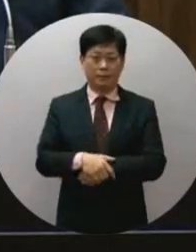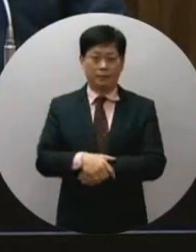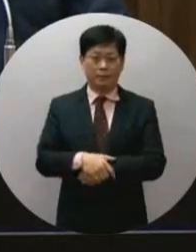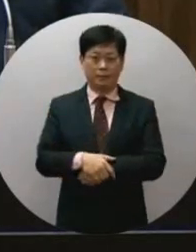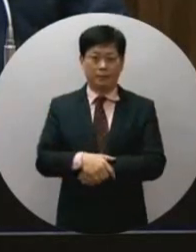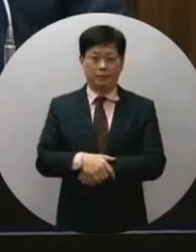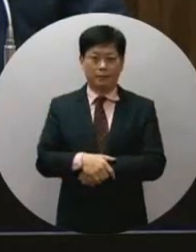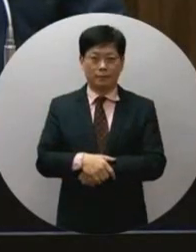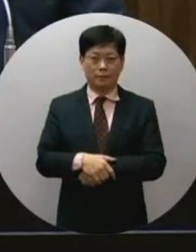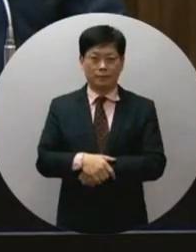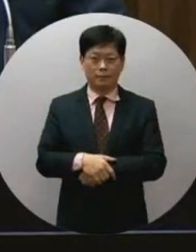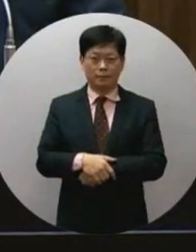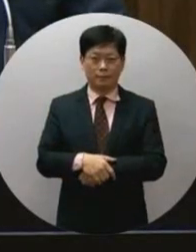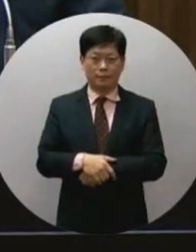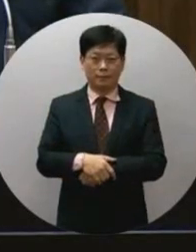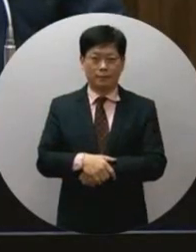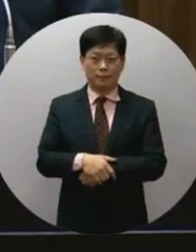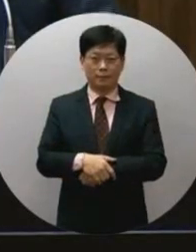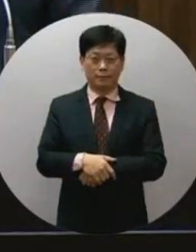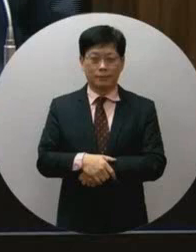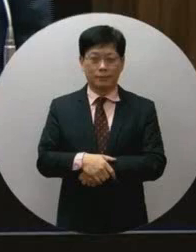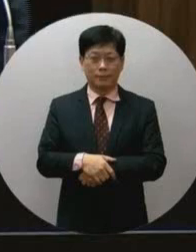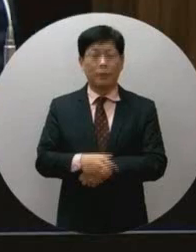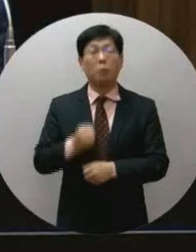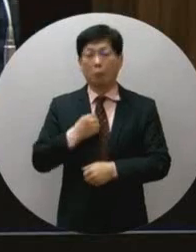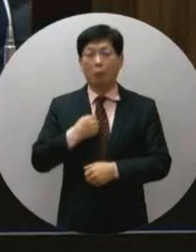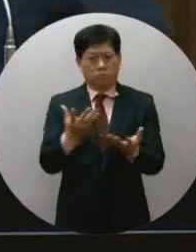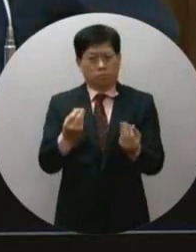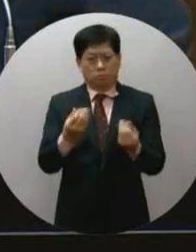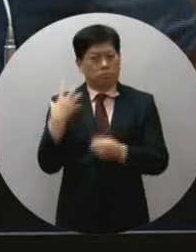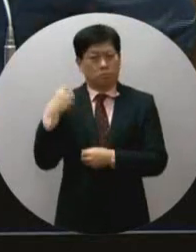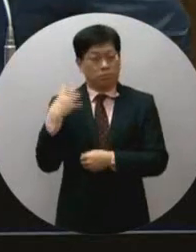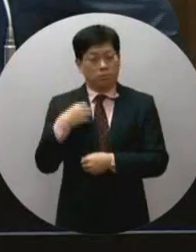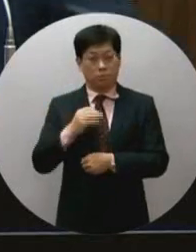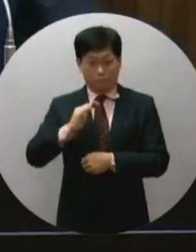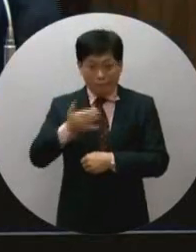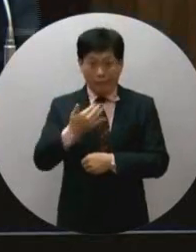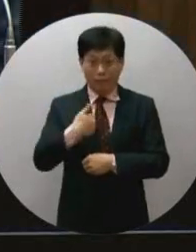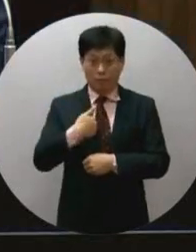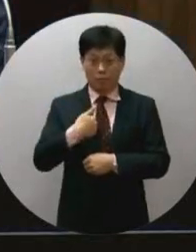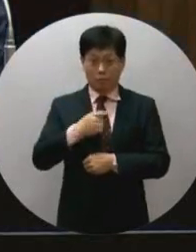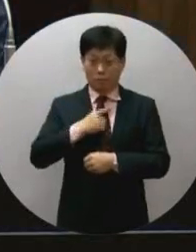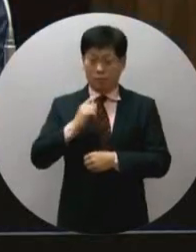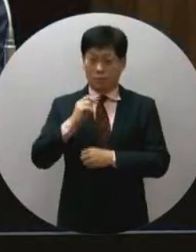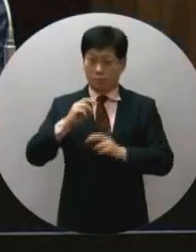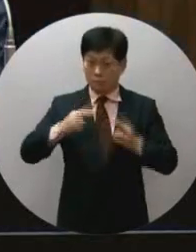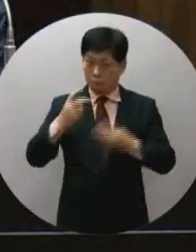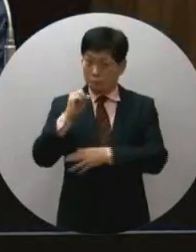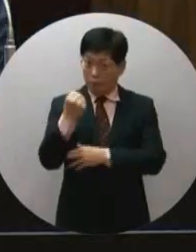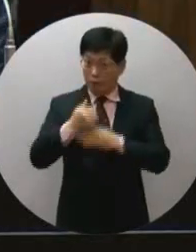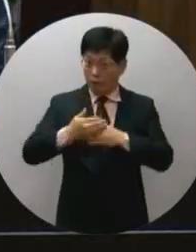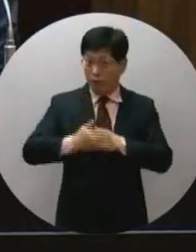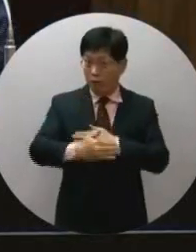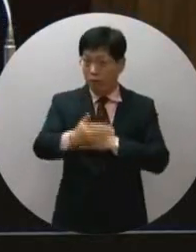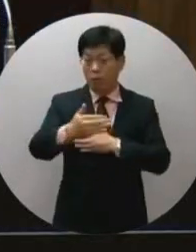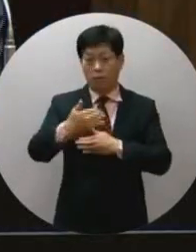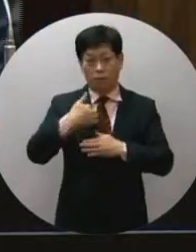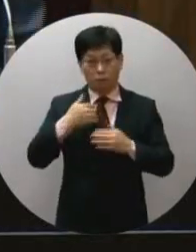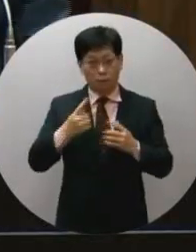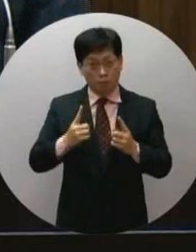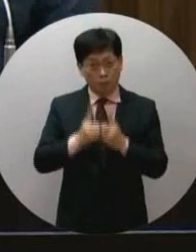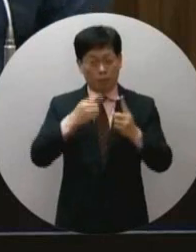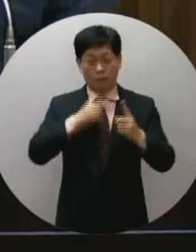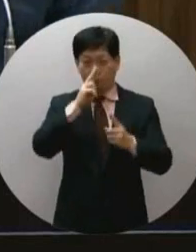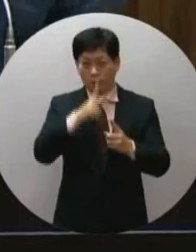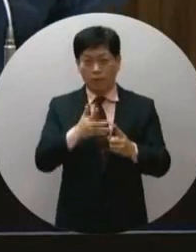蔡英文你就退到第二线去。但是这样讲太白了，你知道吗？所以一定要骂两句赖清德给大家看一下，就说你看吧，你们都没有做好，